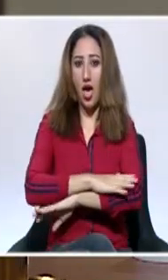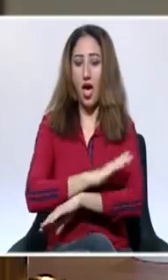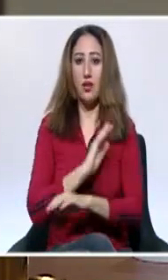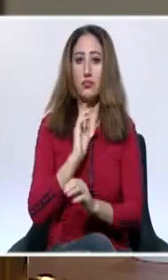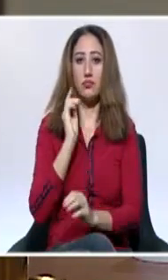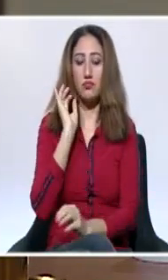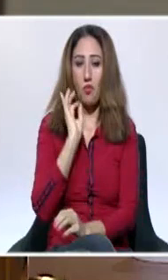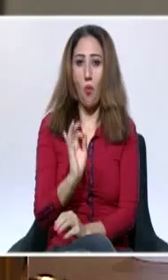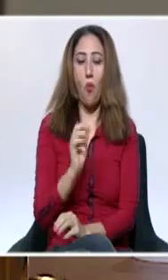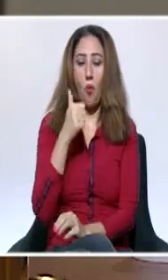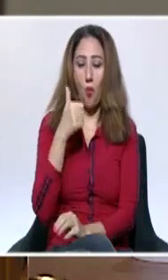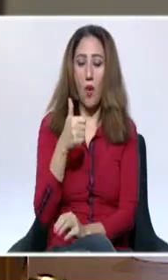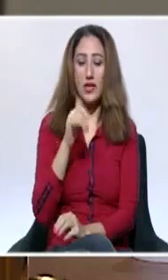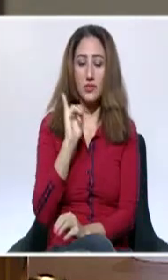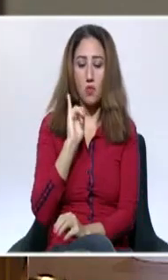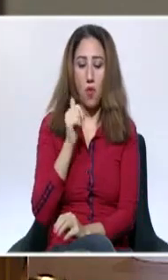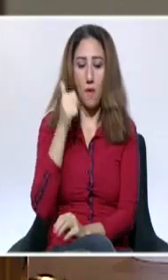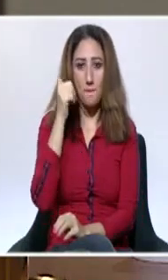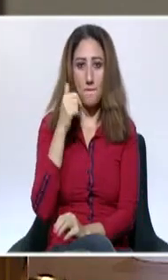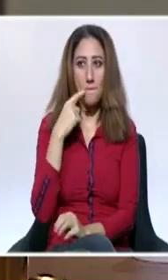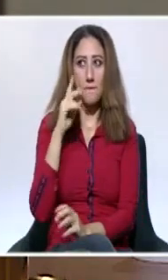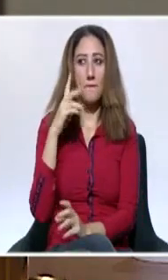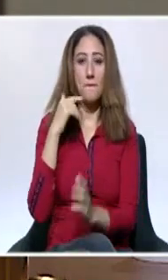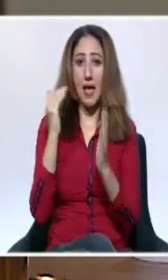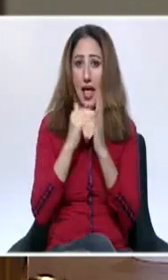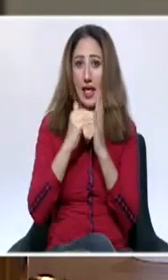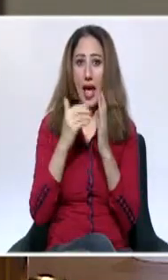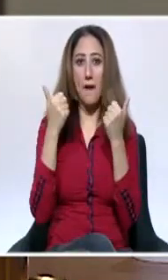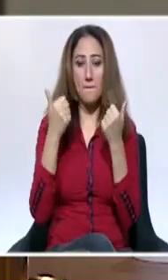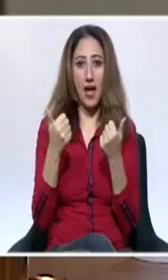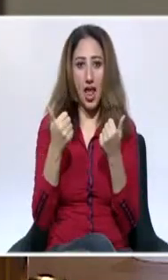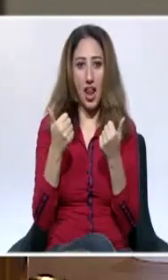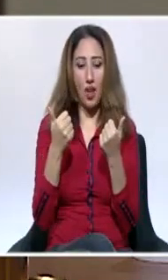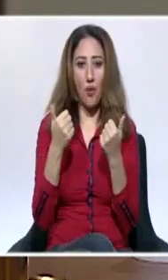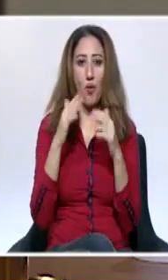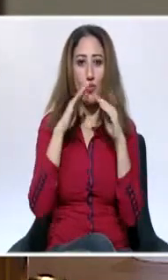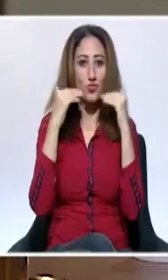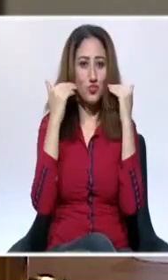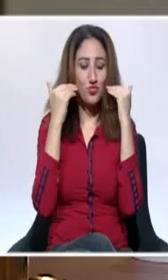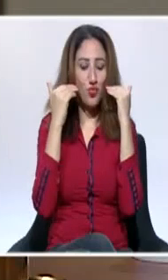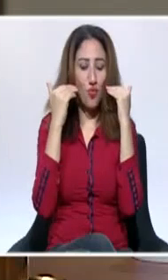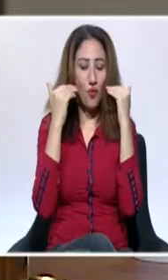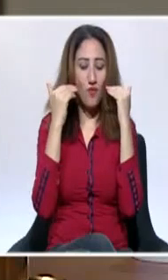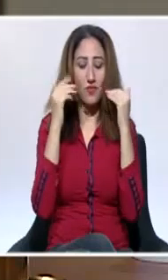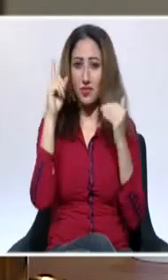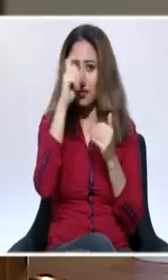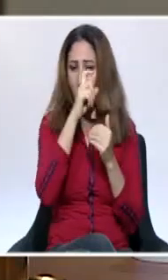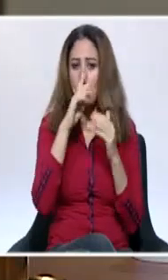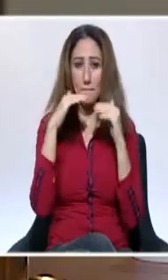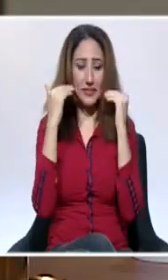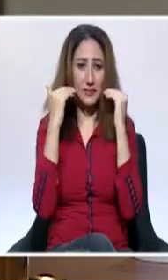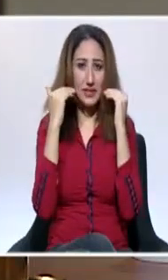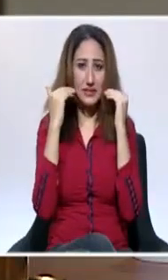حلو. الناس دي هي اللي بتحلي الأيام والظروف تبتسم لك وتحاول تفرحك حتى وهي